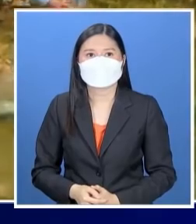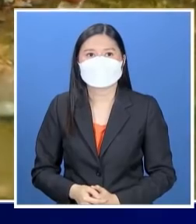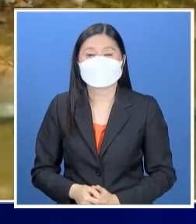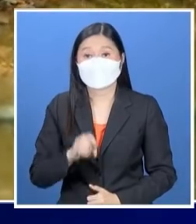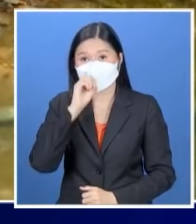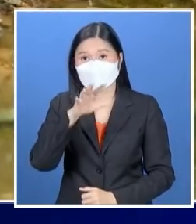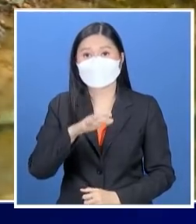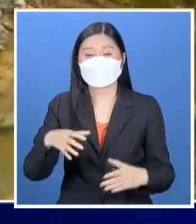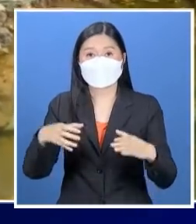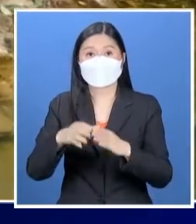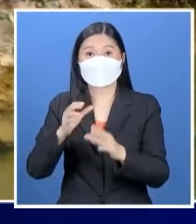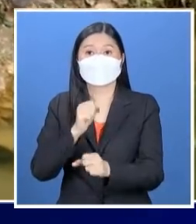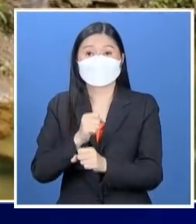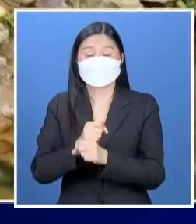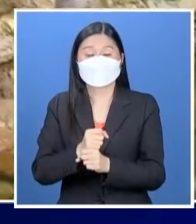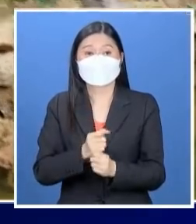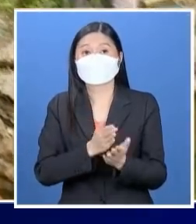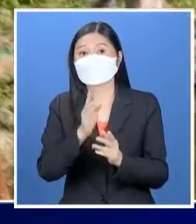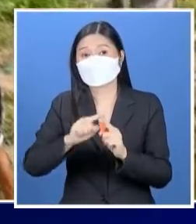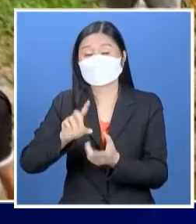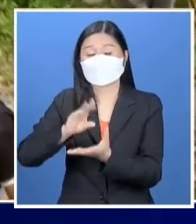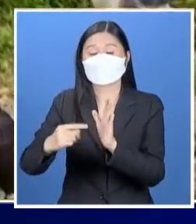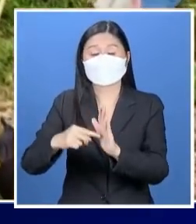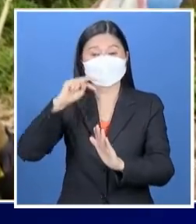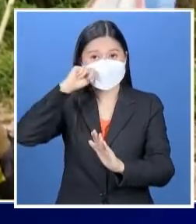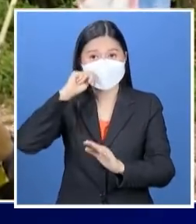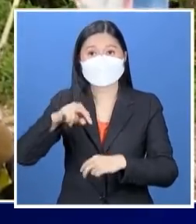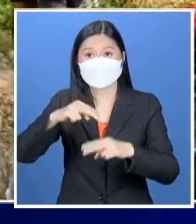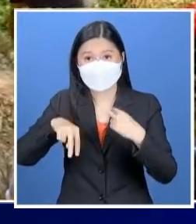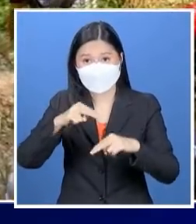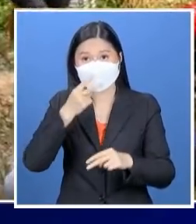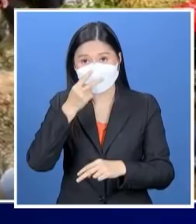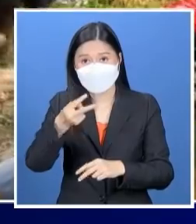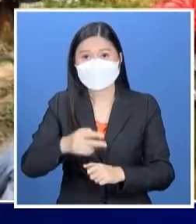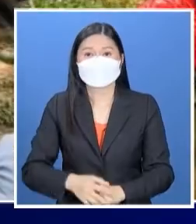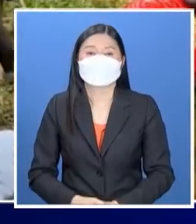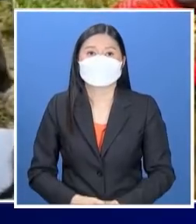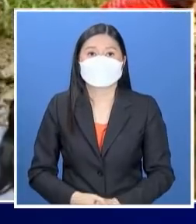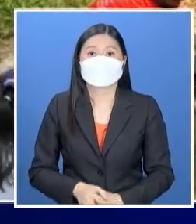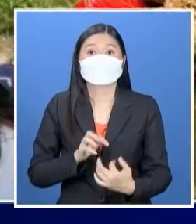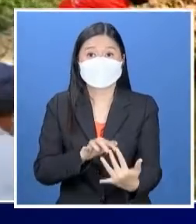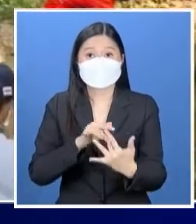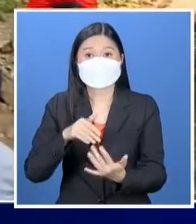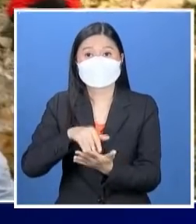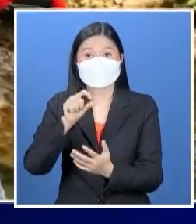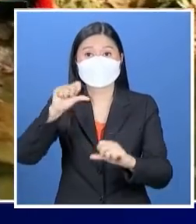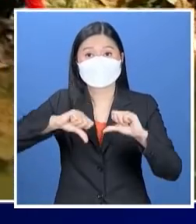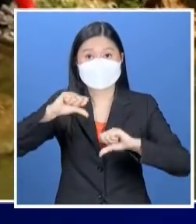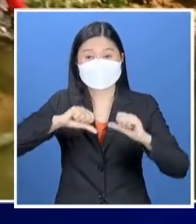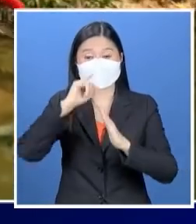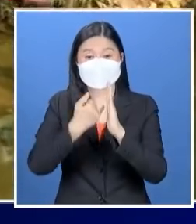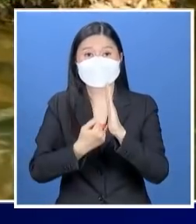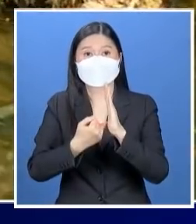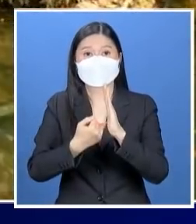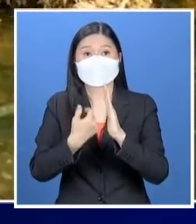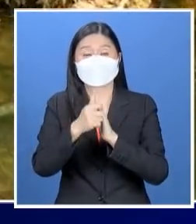แจ้งให้ทีมเกี่ยวข้องครับทุกส่วนโดยจะไปเก็บตัวอย่างน้ำไปตรวจนะครับซึ่งก็ได้ประสานไปที่ศูนย์วิทย์จังหวัดอุบล